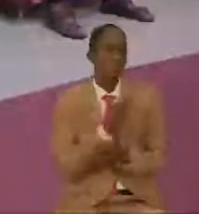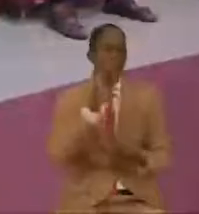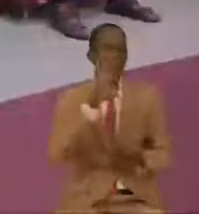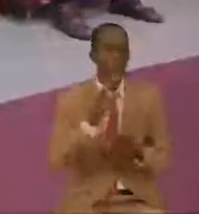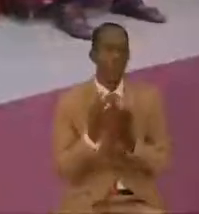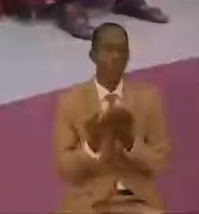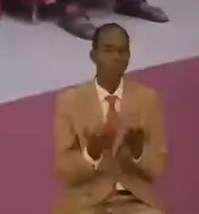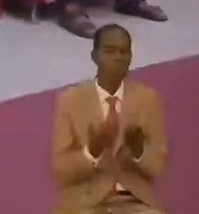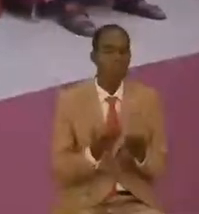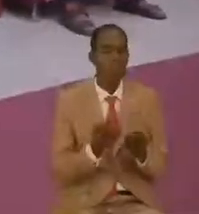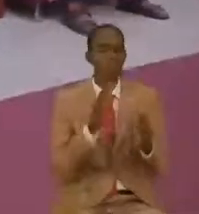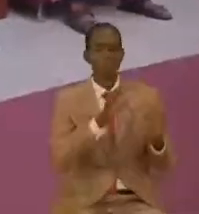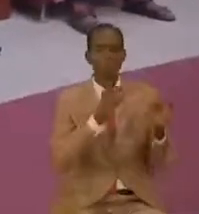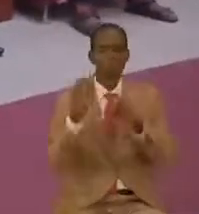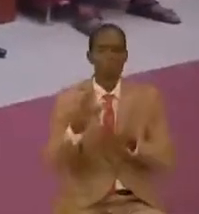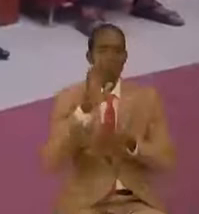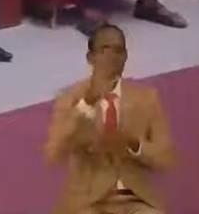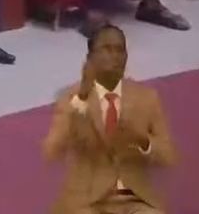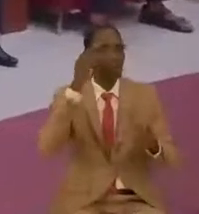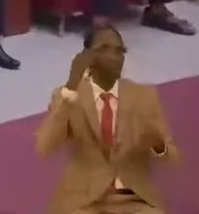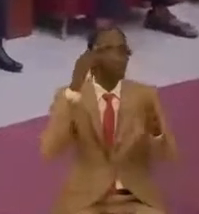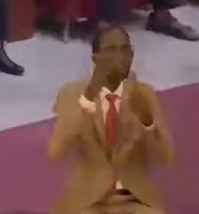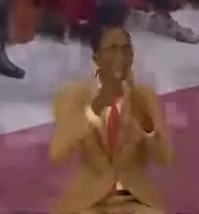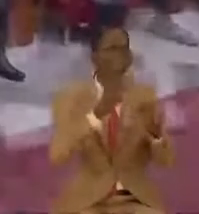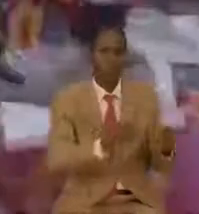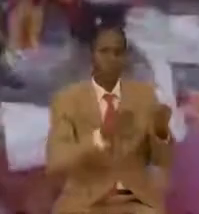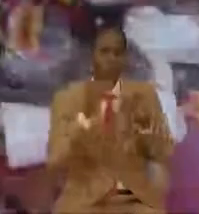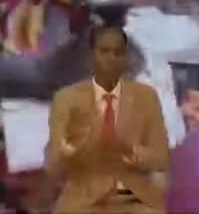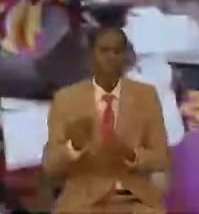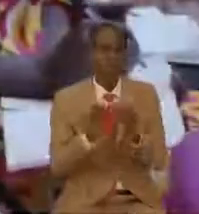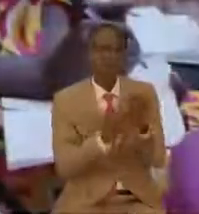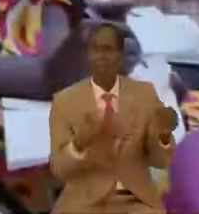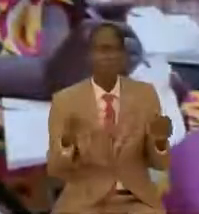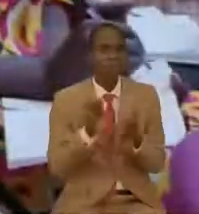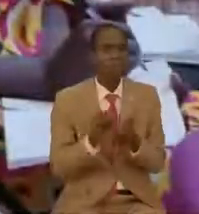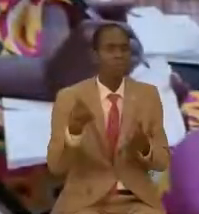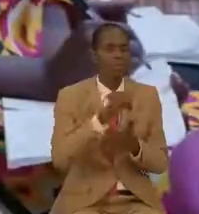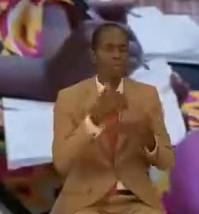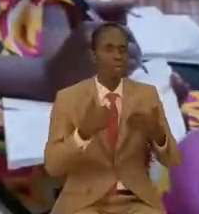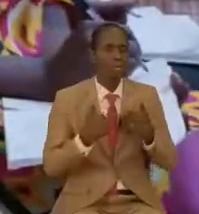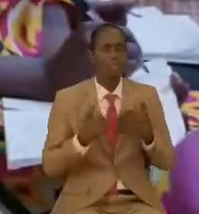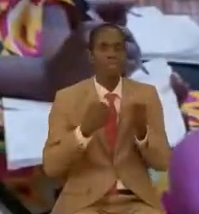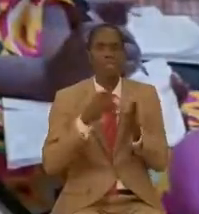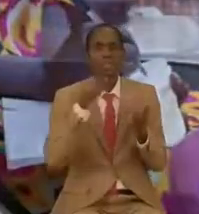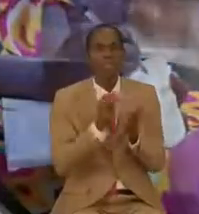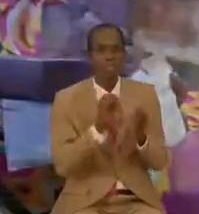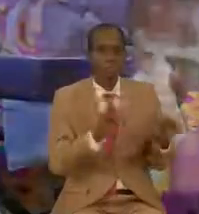affection, votre amour, votre désir, votre objectif, que tout ce que vous avez soit mis sur